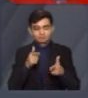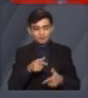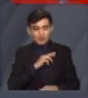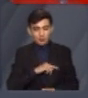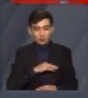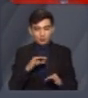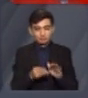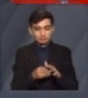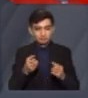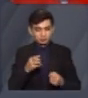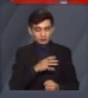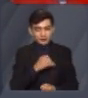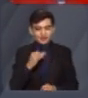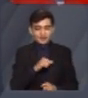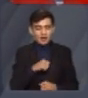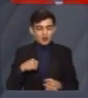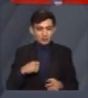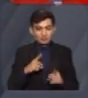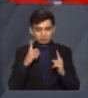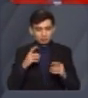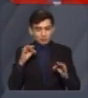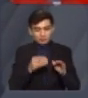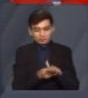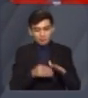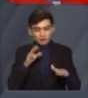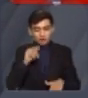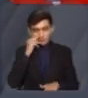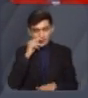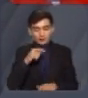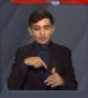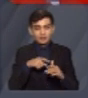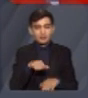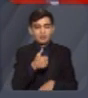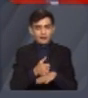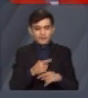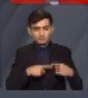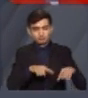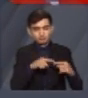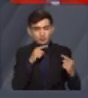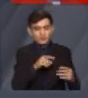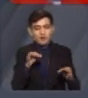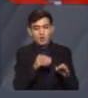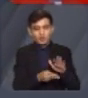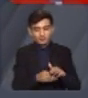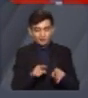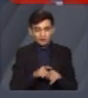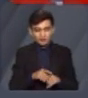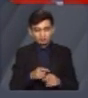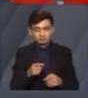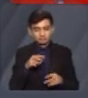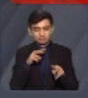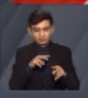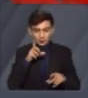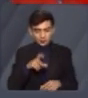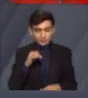самые коррупционные структуры в шымкенте назвал сегодня глава антикоррупционные службы города в южном мегаполисе ли лидируют